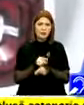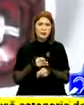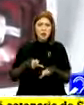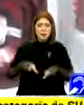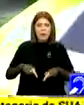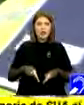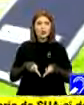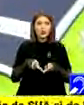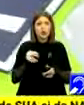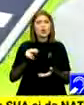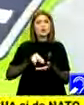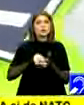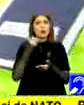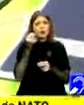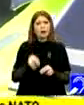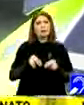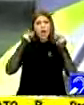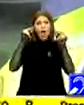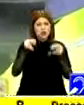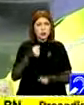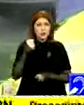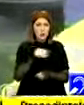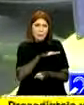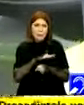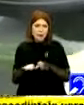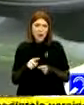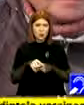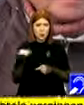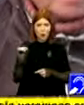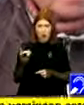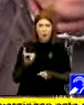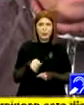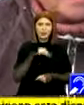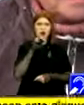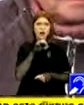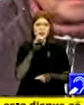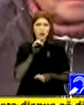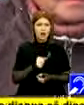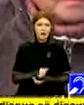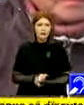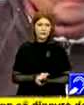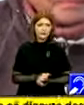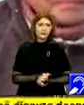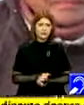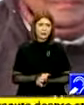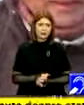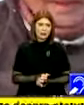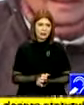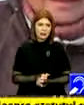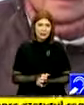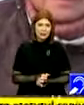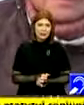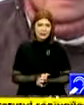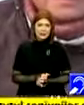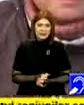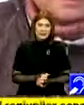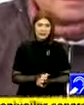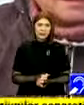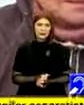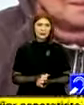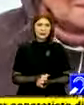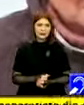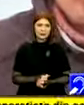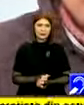destinație. Mașinile sunt pline cu copii și animale de companie. How many kilometers did you do till now? We